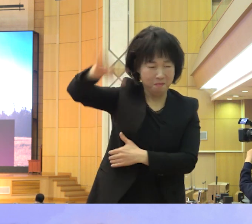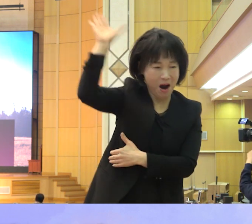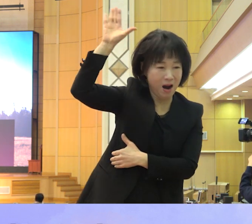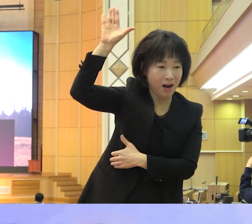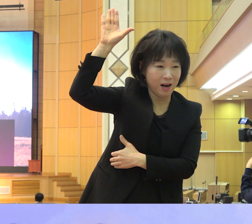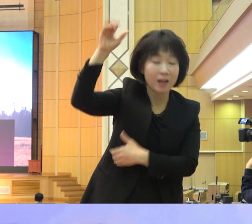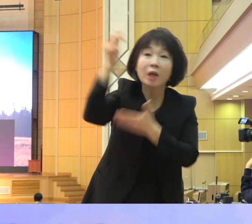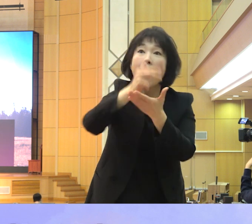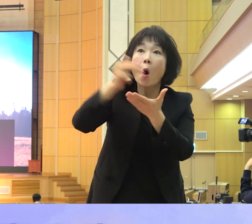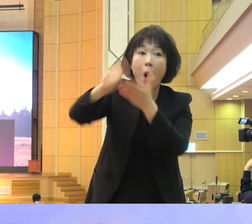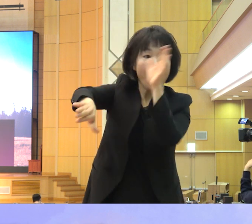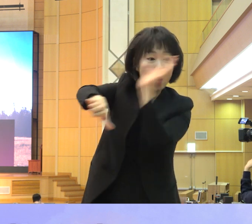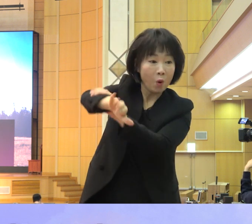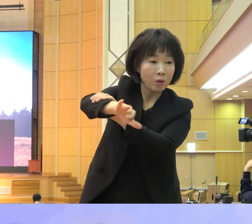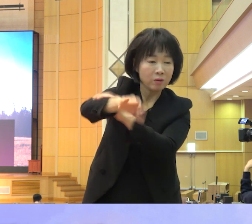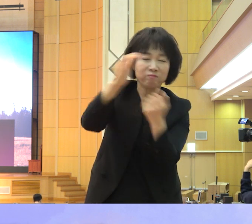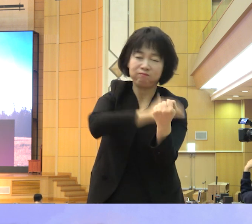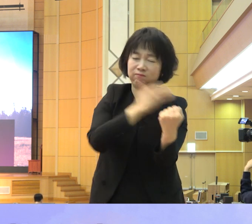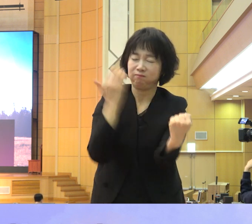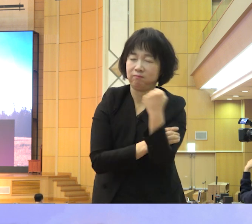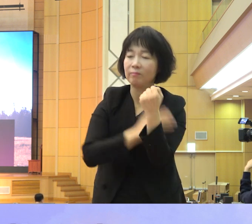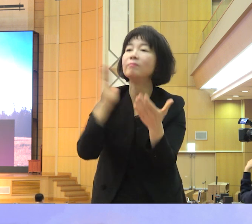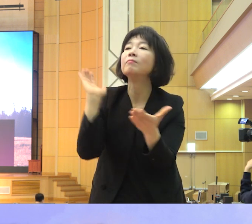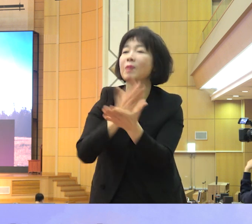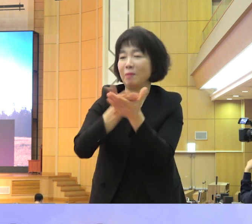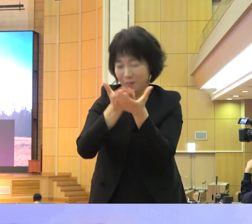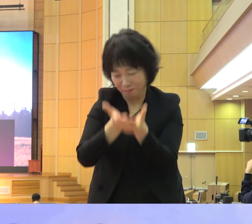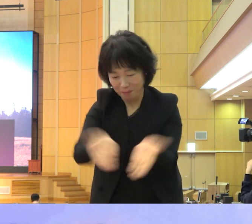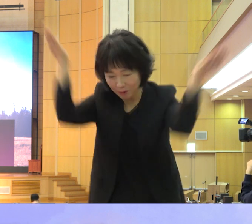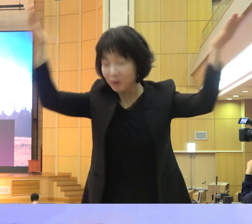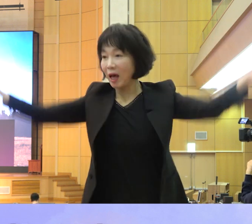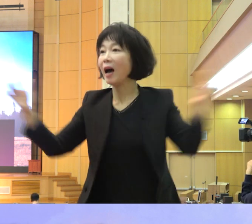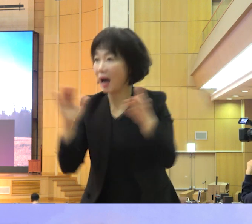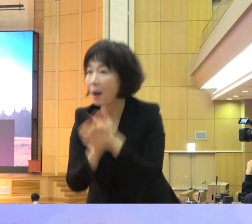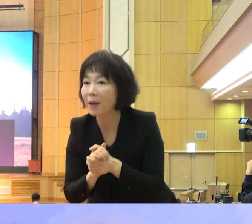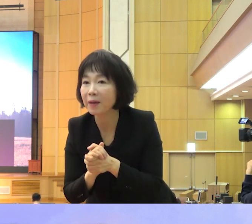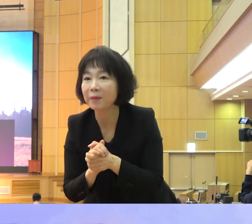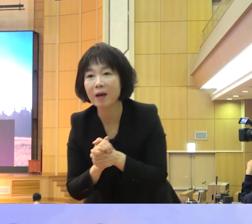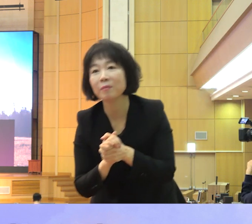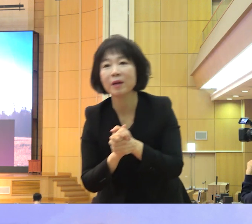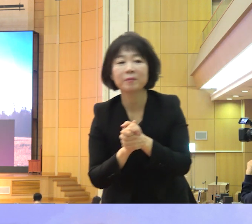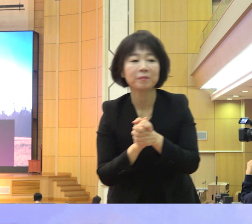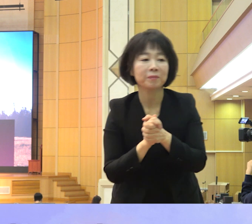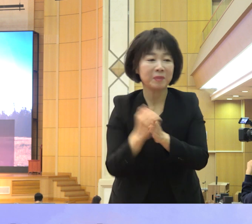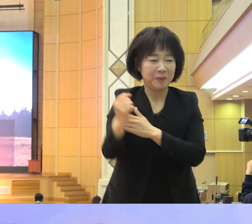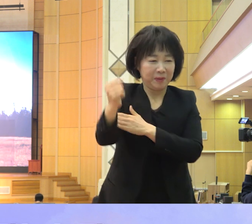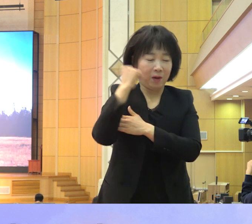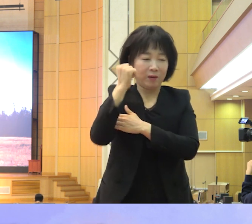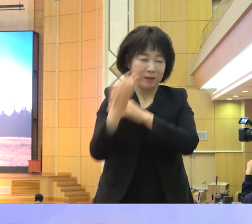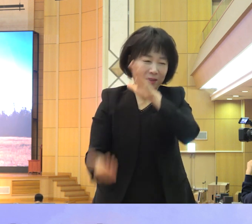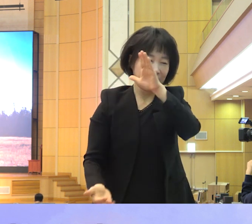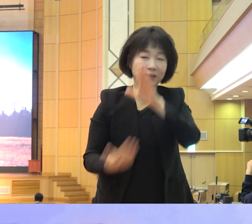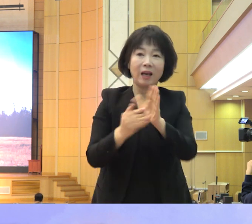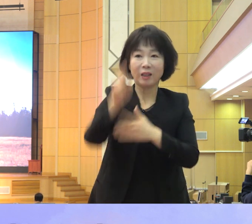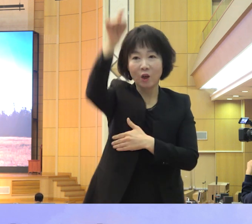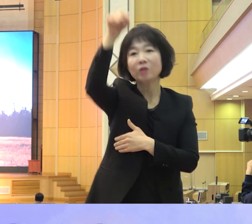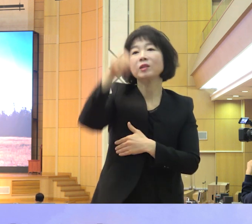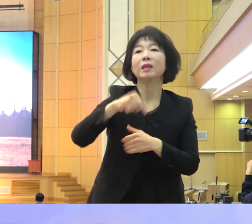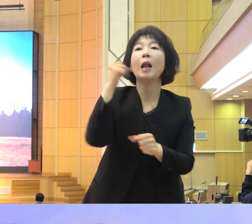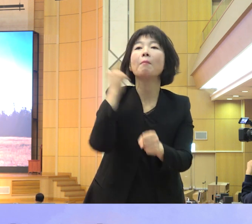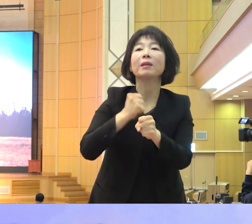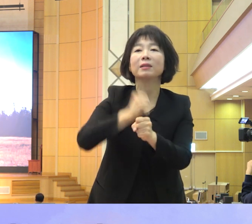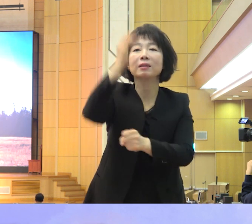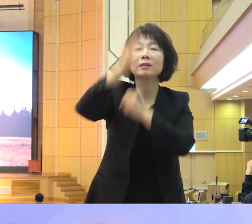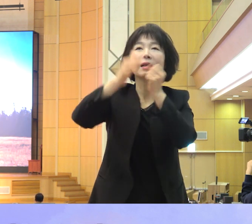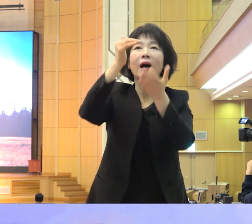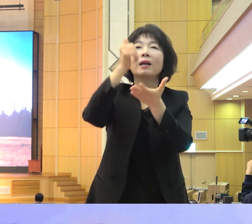들렸으며 여호와의 오른손이 권능을 베푸시는 도다. 아멘. 전능하사 천지를 만드신